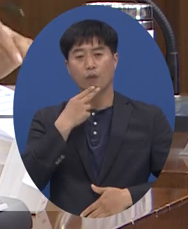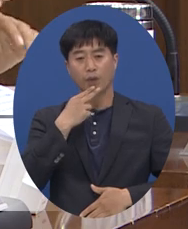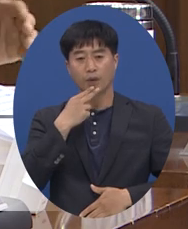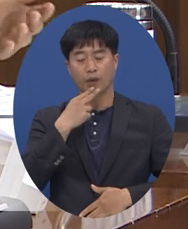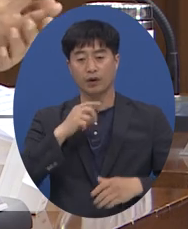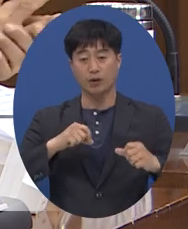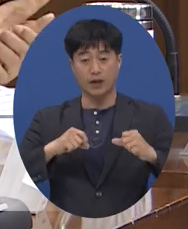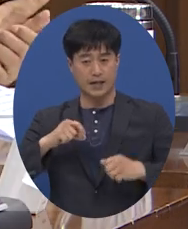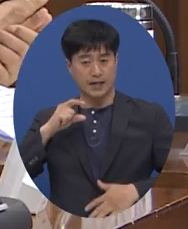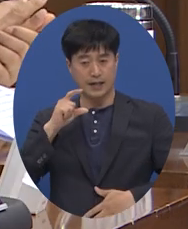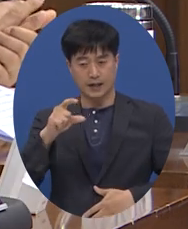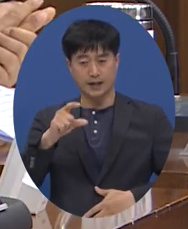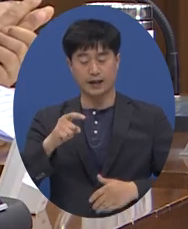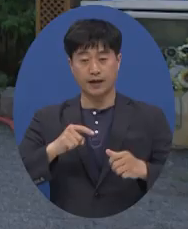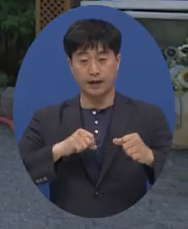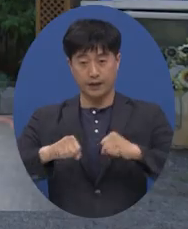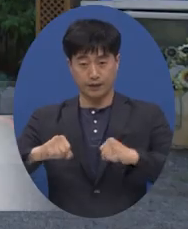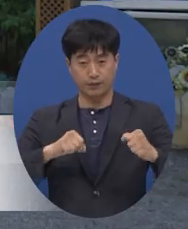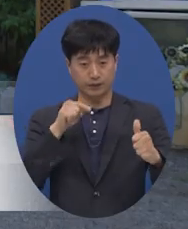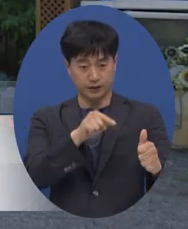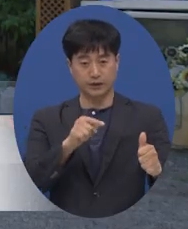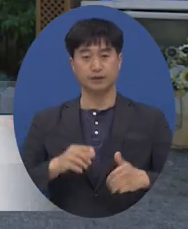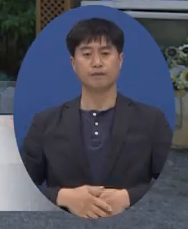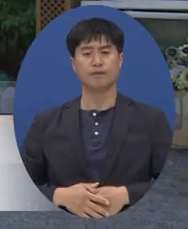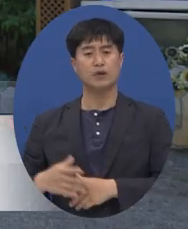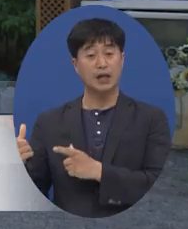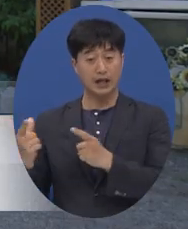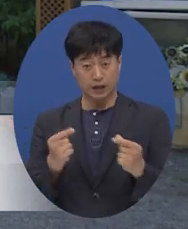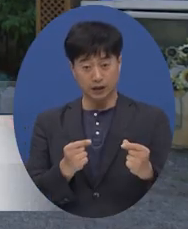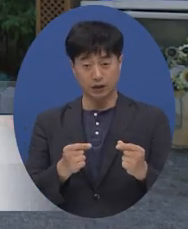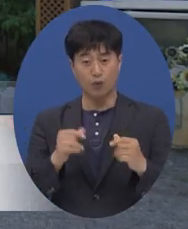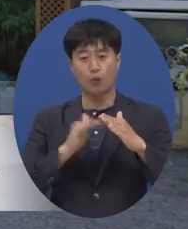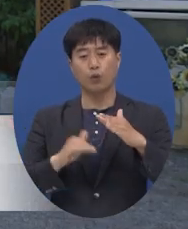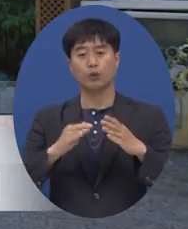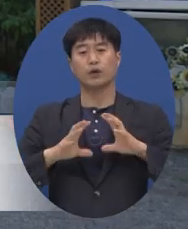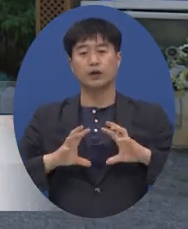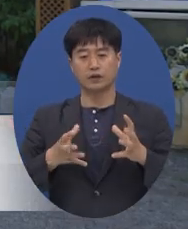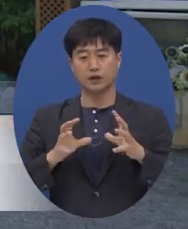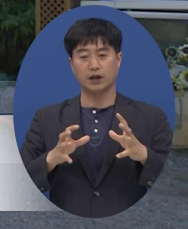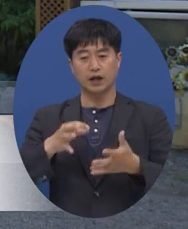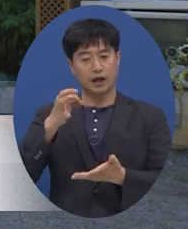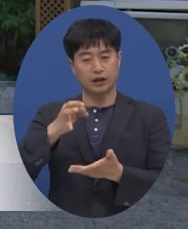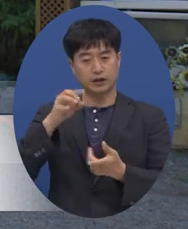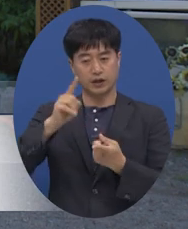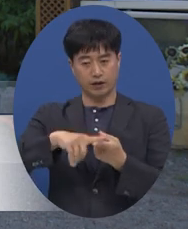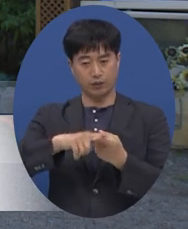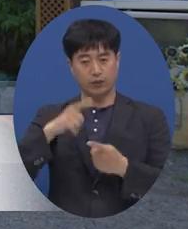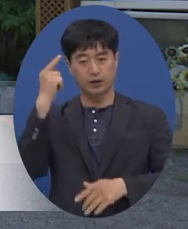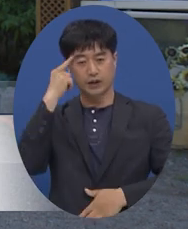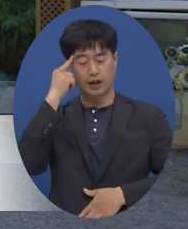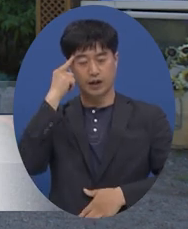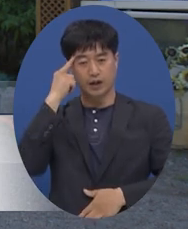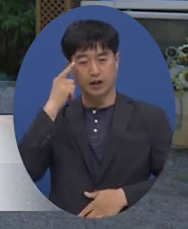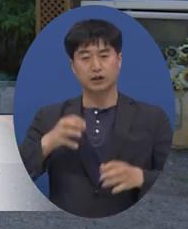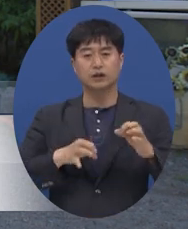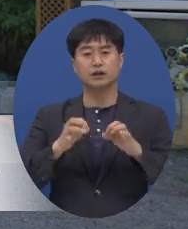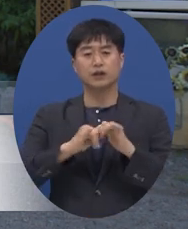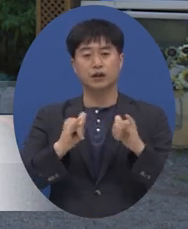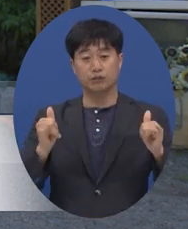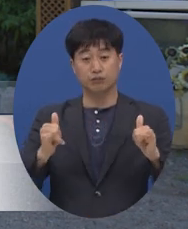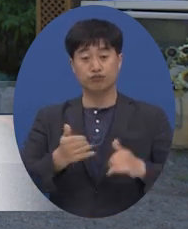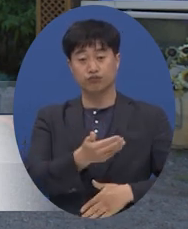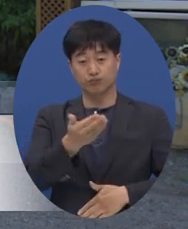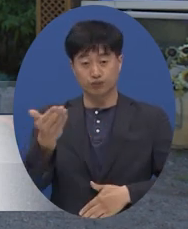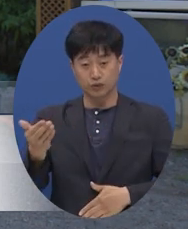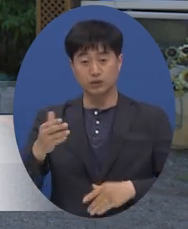한다며 엄중 대처를 지시했습니다. 또 그렇게 하는 것이 공정한 세상이라고 하는 가치에 부합한다고 생각합니다. 우리